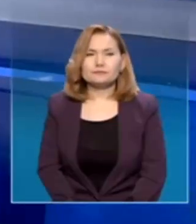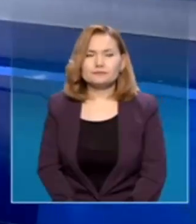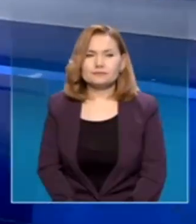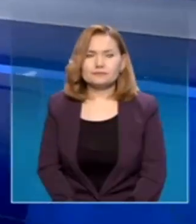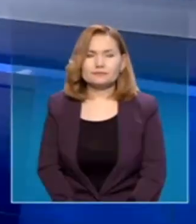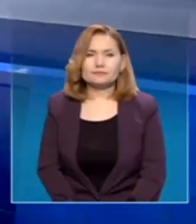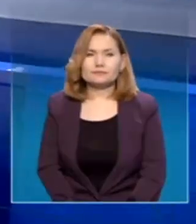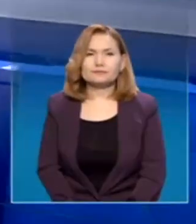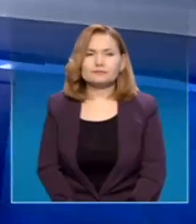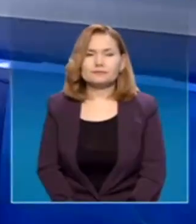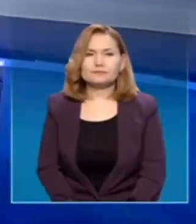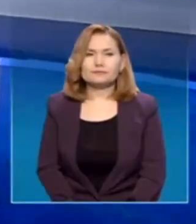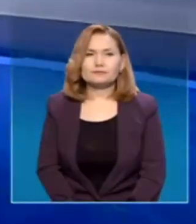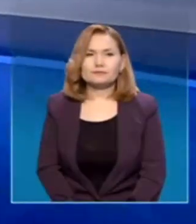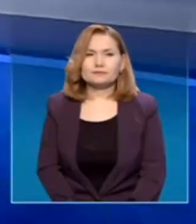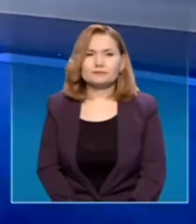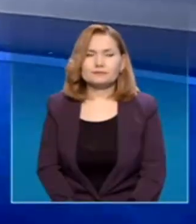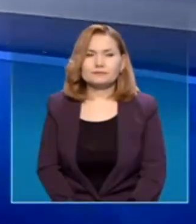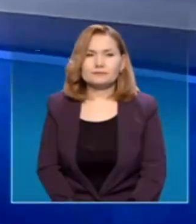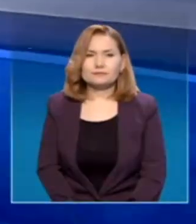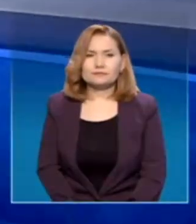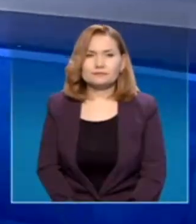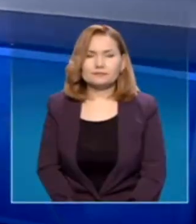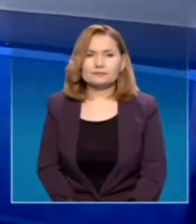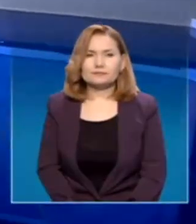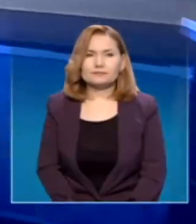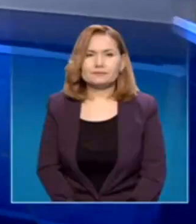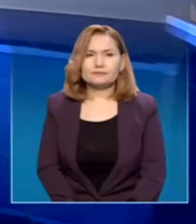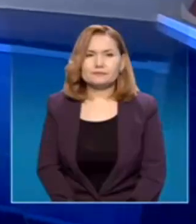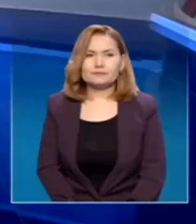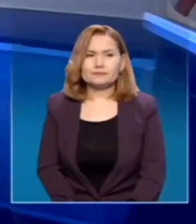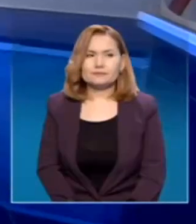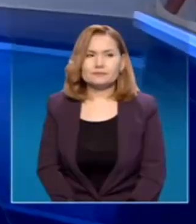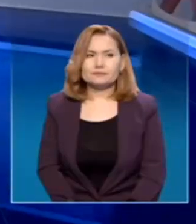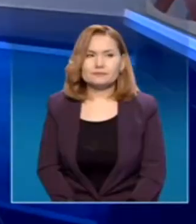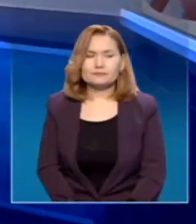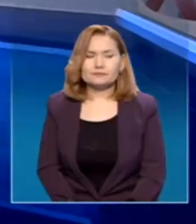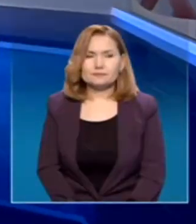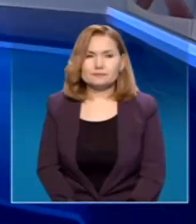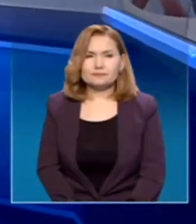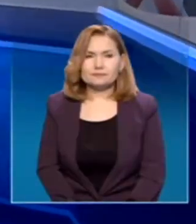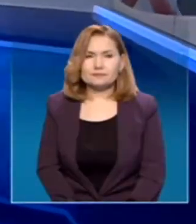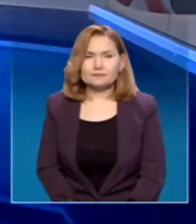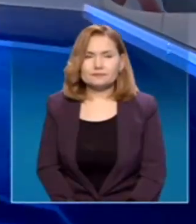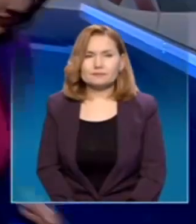арқылы Telegram каналынан оқи аласыздар. Алдағы демалыс күндеріңіз сәтті өтсін.